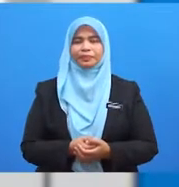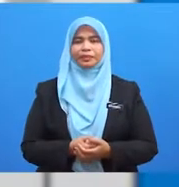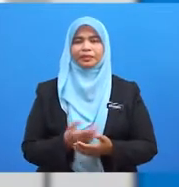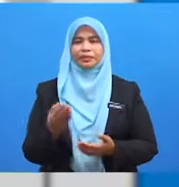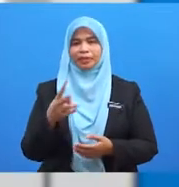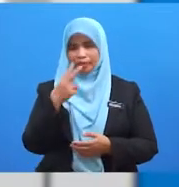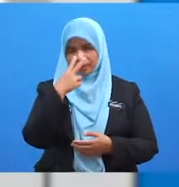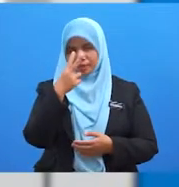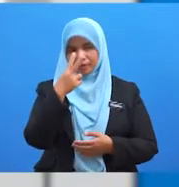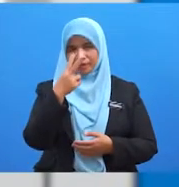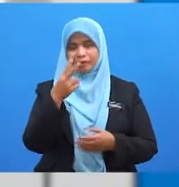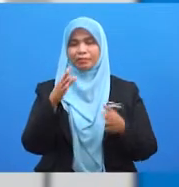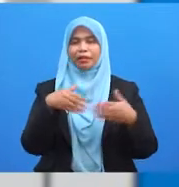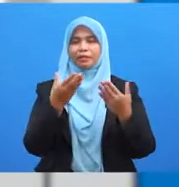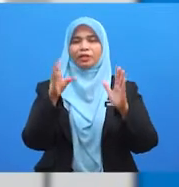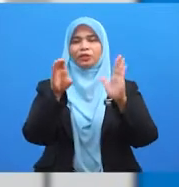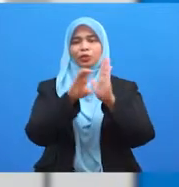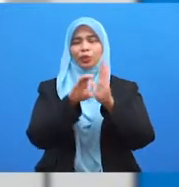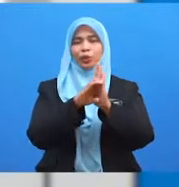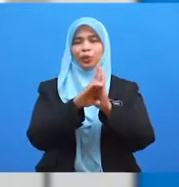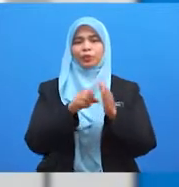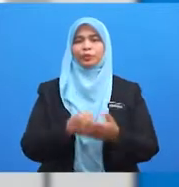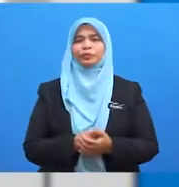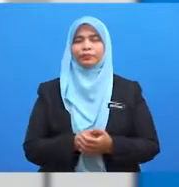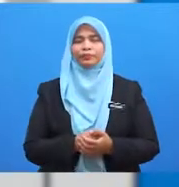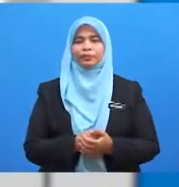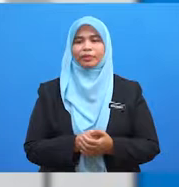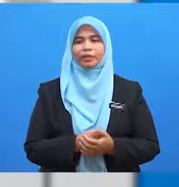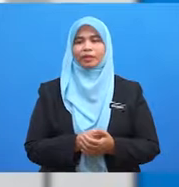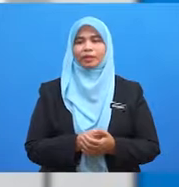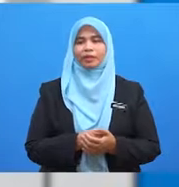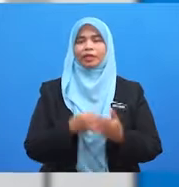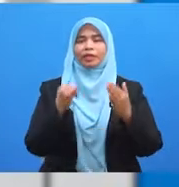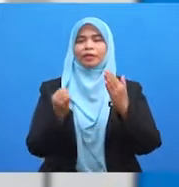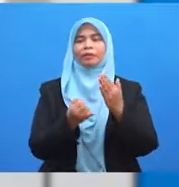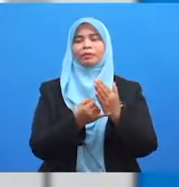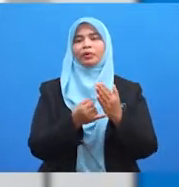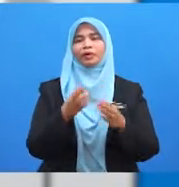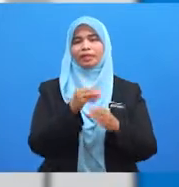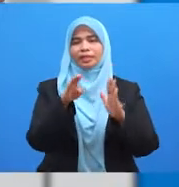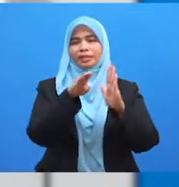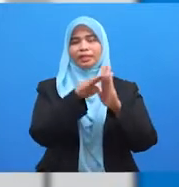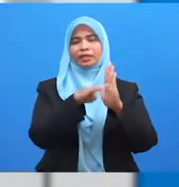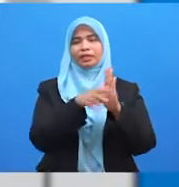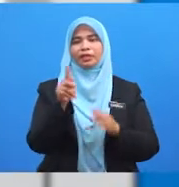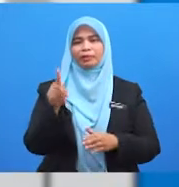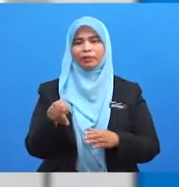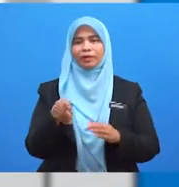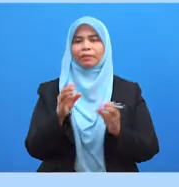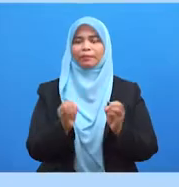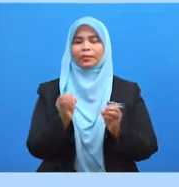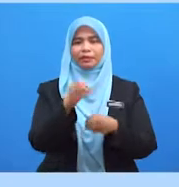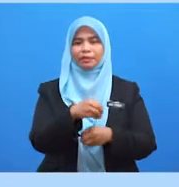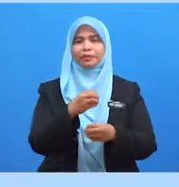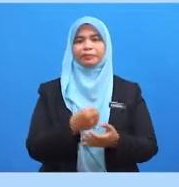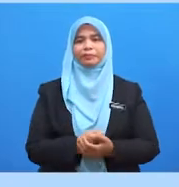Mari kita lihat bagaimana contoh spesifikasi, imbuhan dan senarai keperluan pejabat.